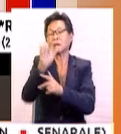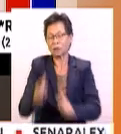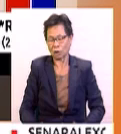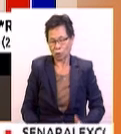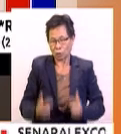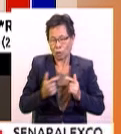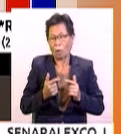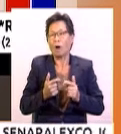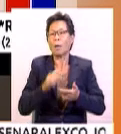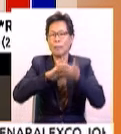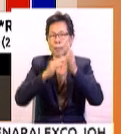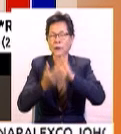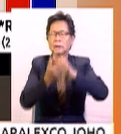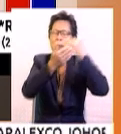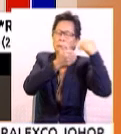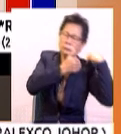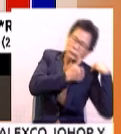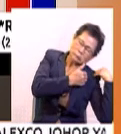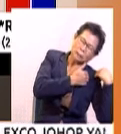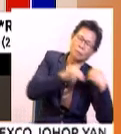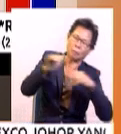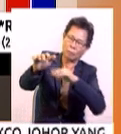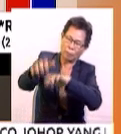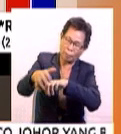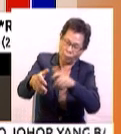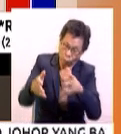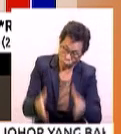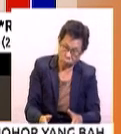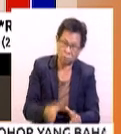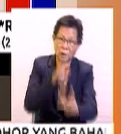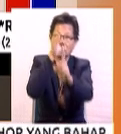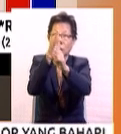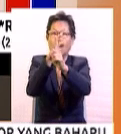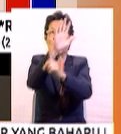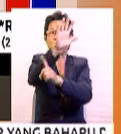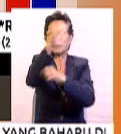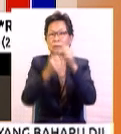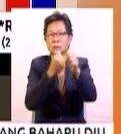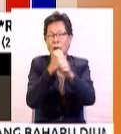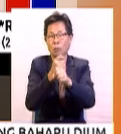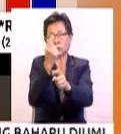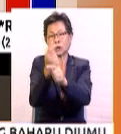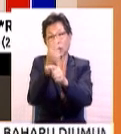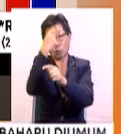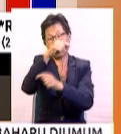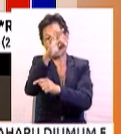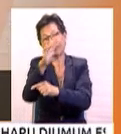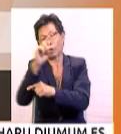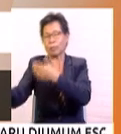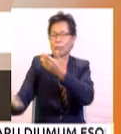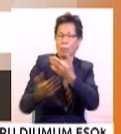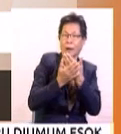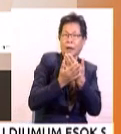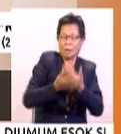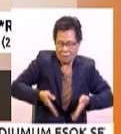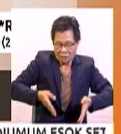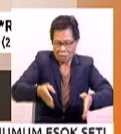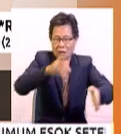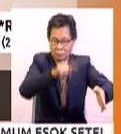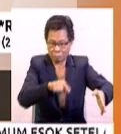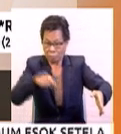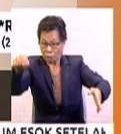pendahuluan asil yang menjadi beban peneroka. Walaupun sasaran 5 tahun ditetapkan untuk Felda kembali ke landasan yang